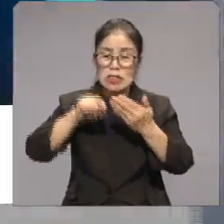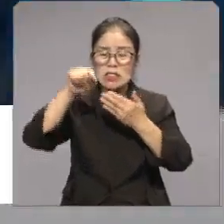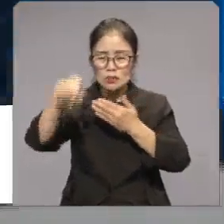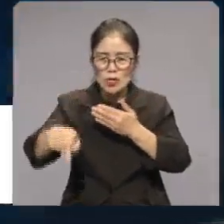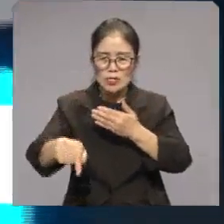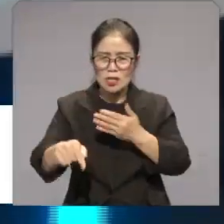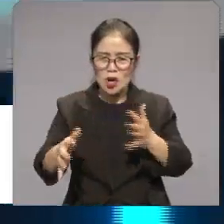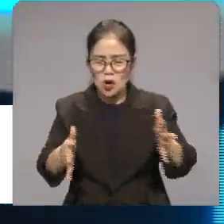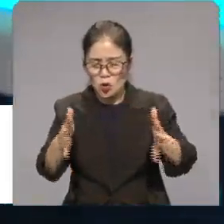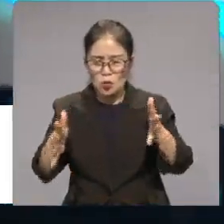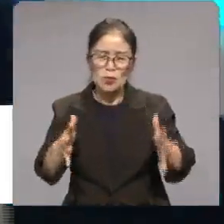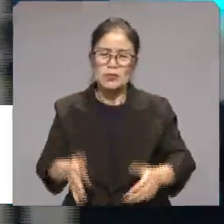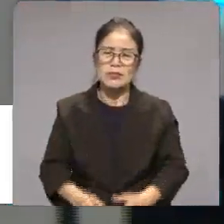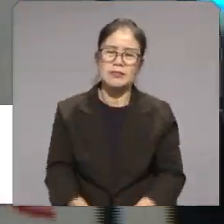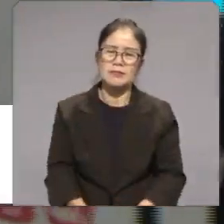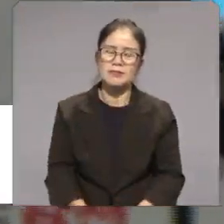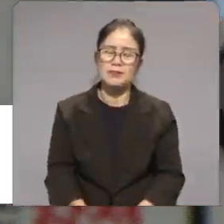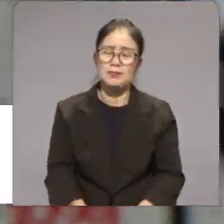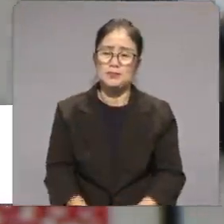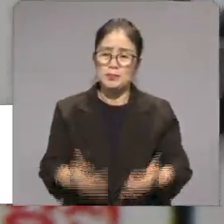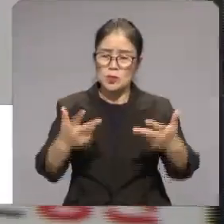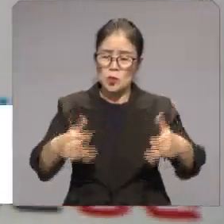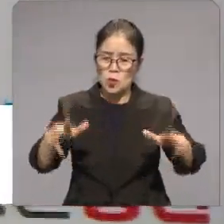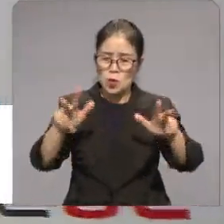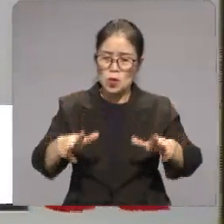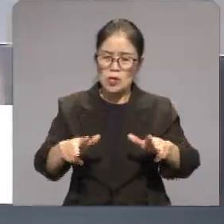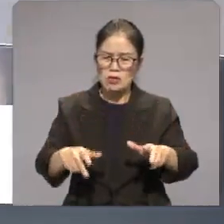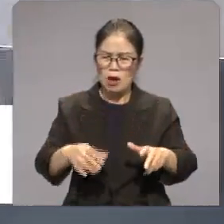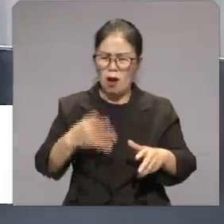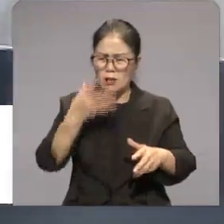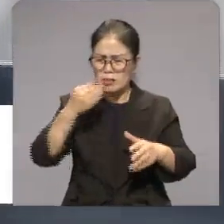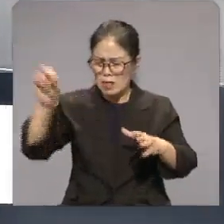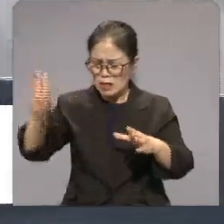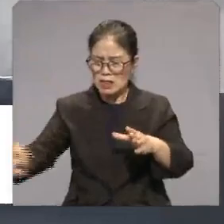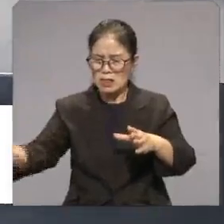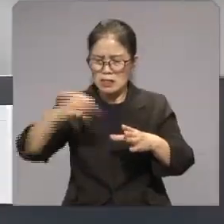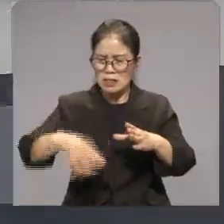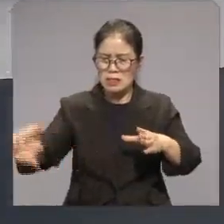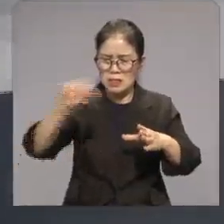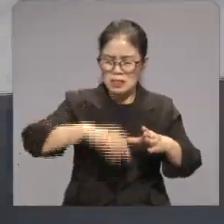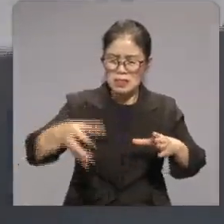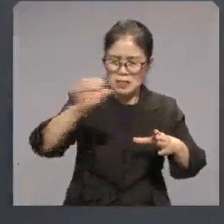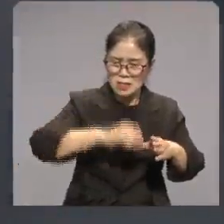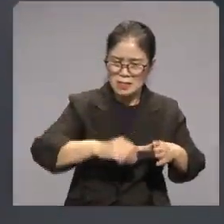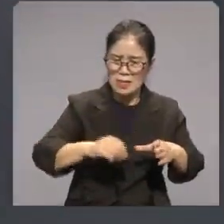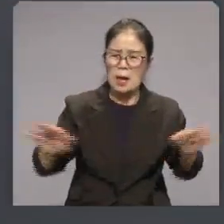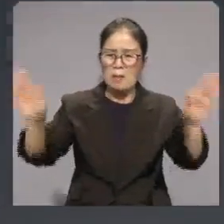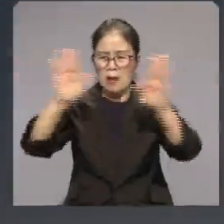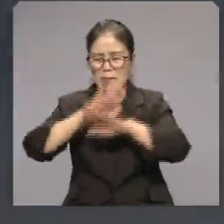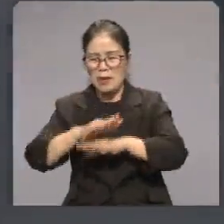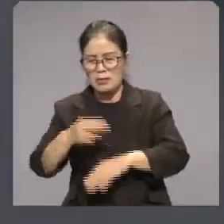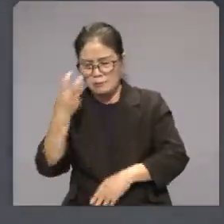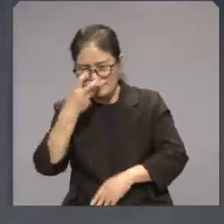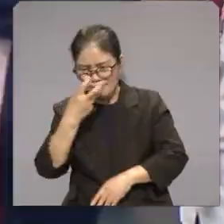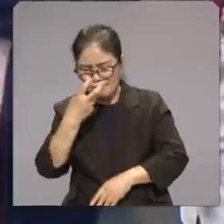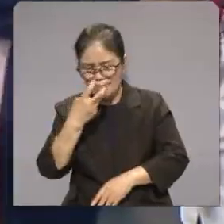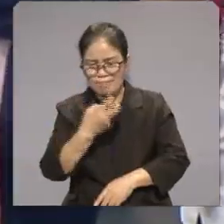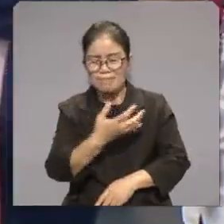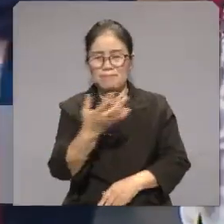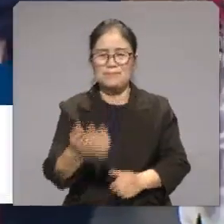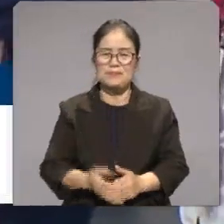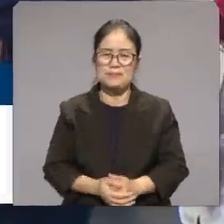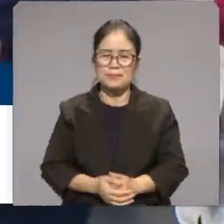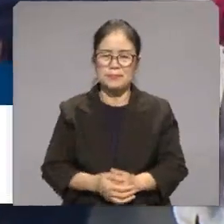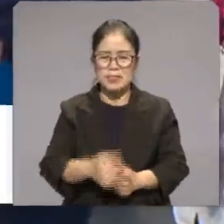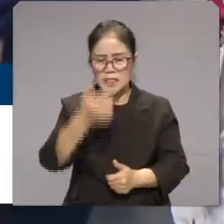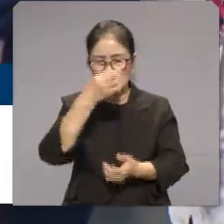로봇도 보입니다. 공원에서 낮에는 쓰레기를 치우고 밤에는 순찰을 돕니다. 다양하게 기술이